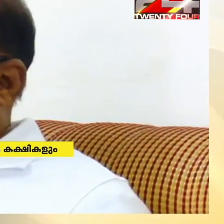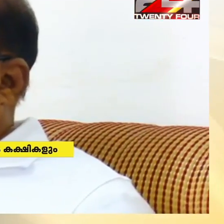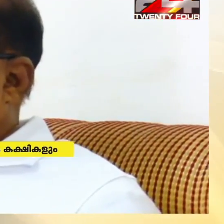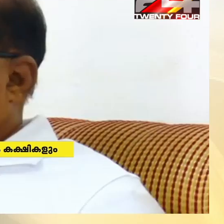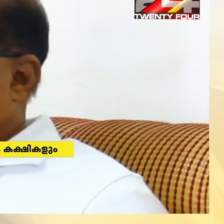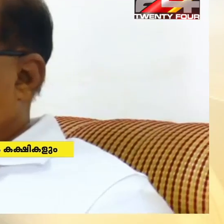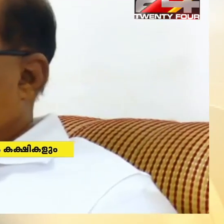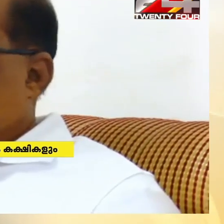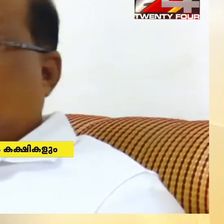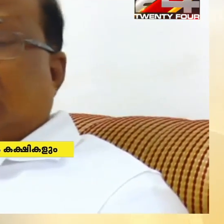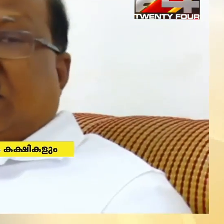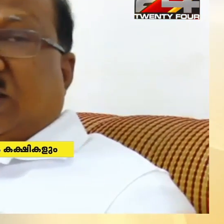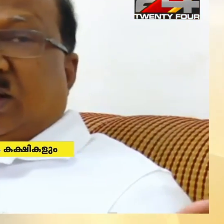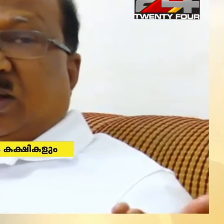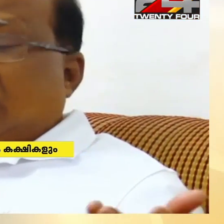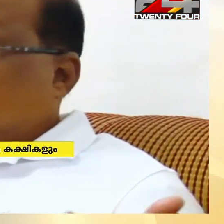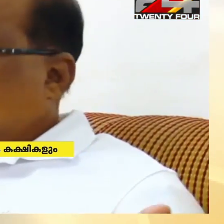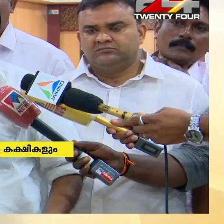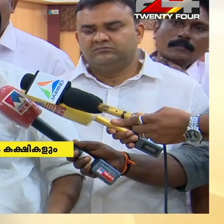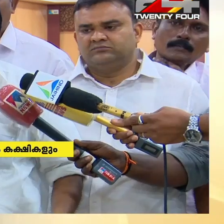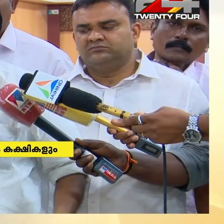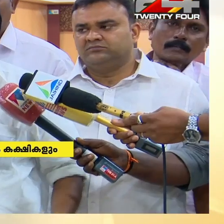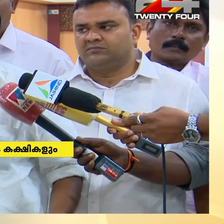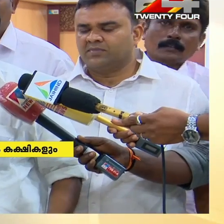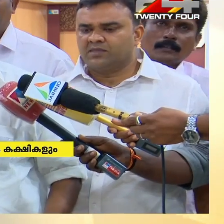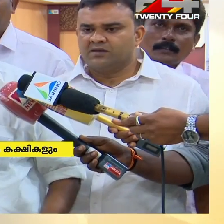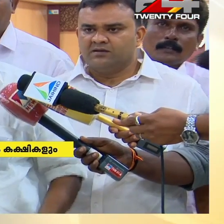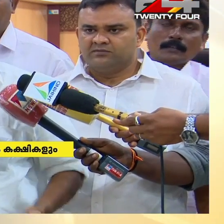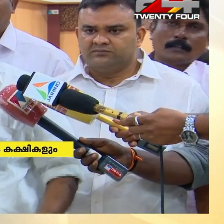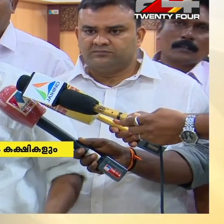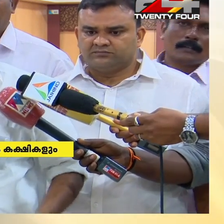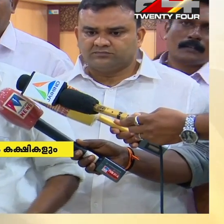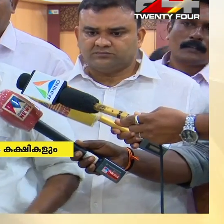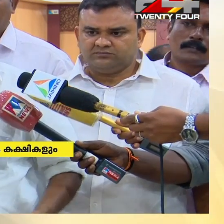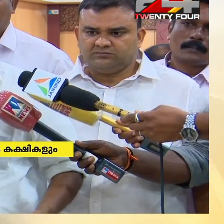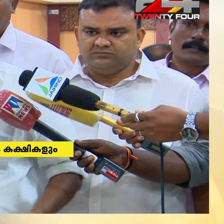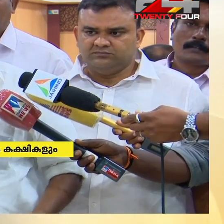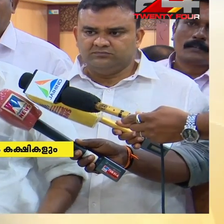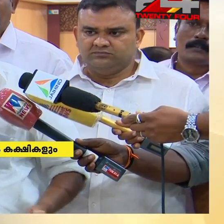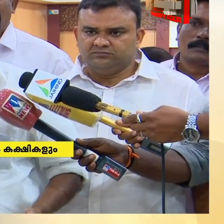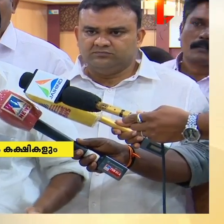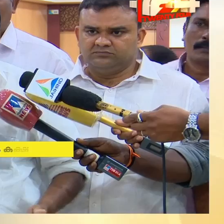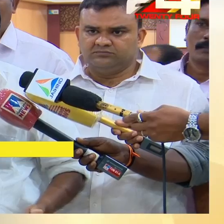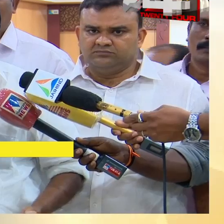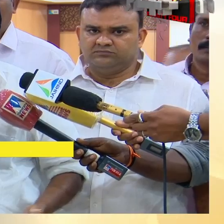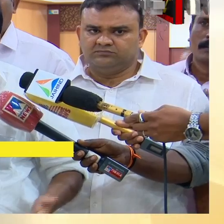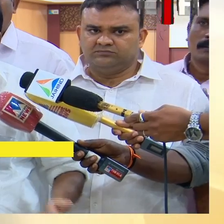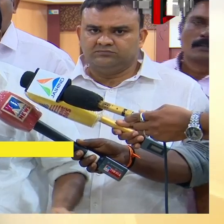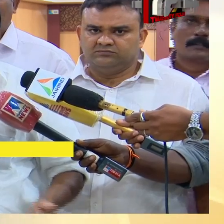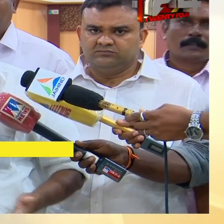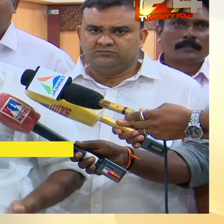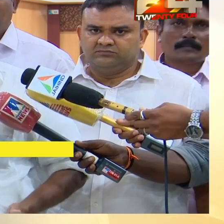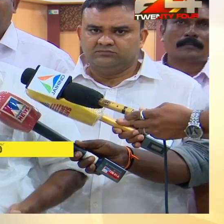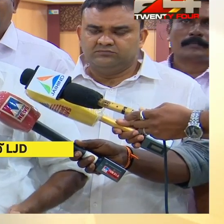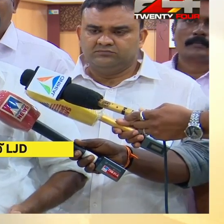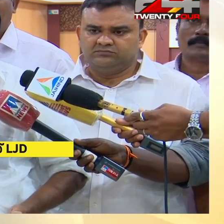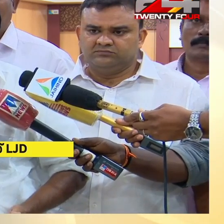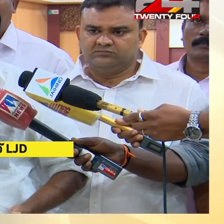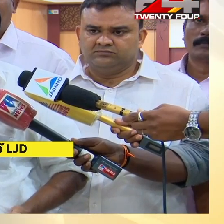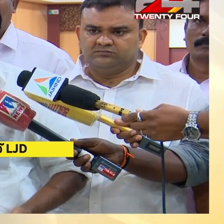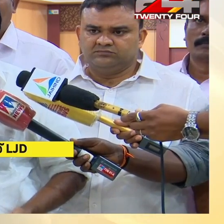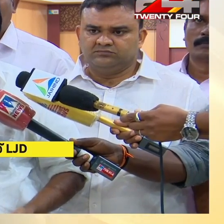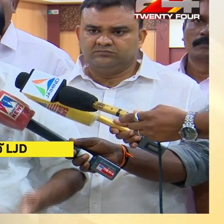താൻ ആത്മാർത്ഥമായി നിർവഹിച്ചിട്ടുണ്ടെന്നും KV തോമസ്. 35 വർഷക്കാലം സജീവമായി രാഷ്ട്രീയ പ്രവർത്തനം നടത്തുകയും പാർലമെന്റിലും